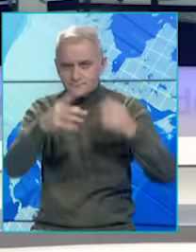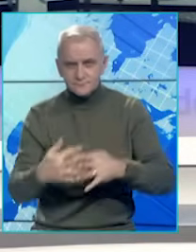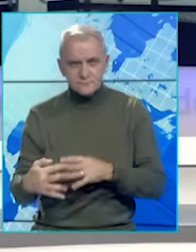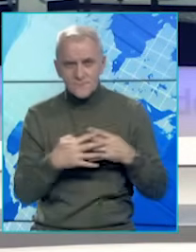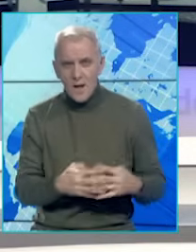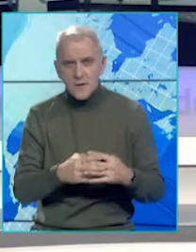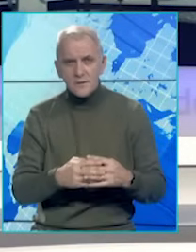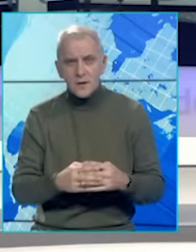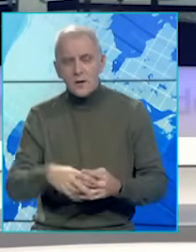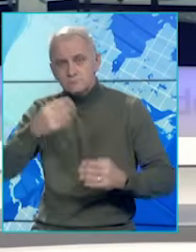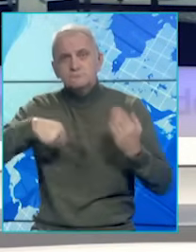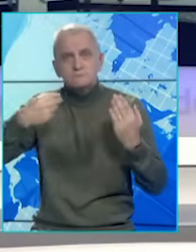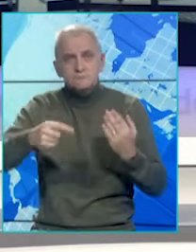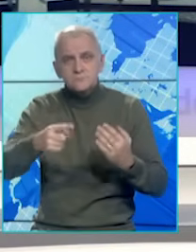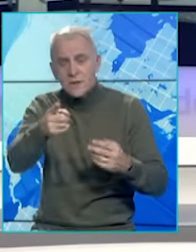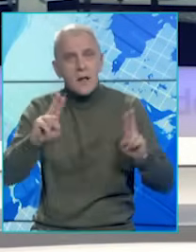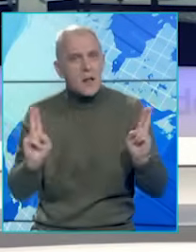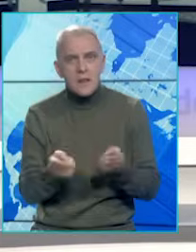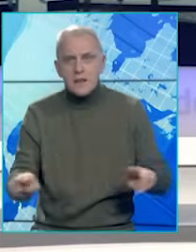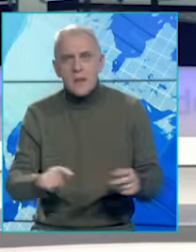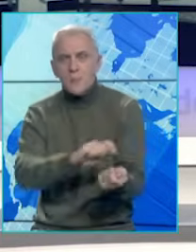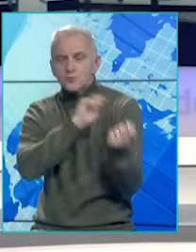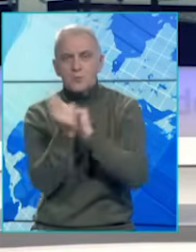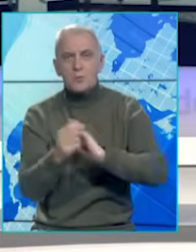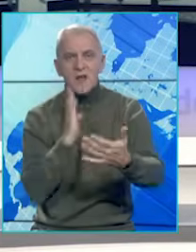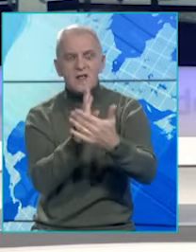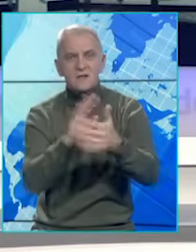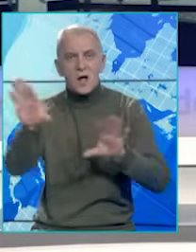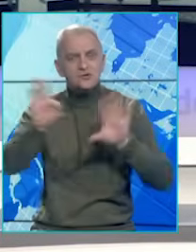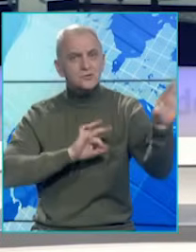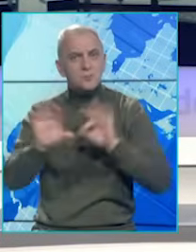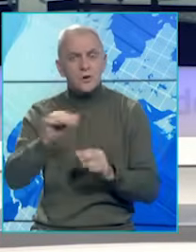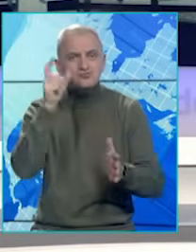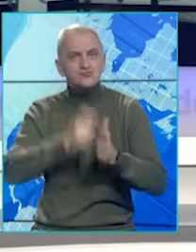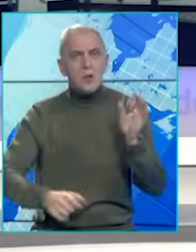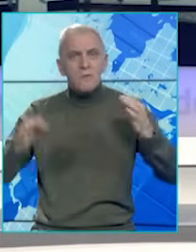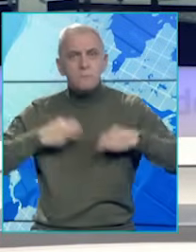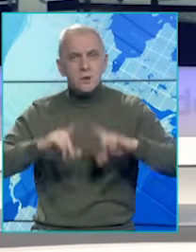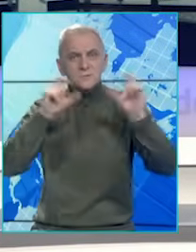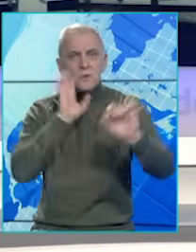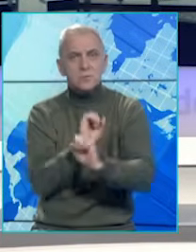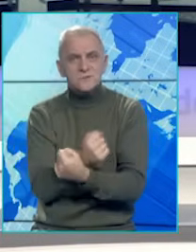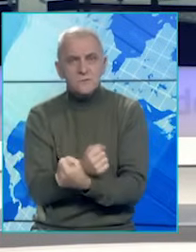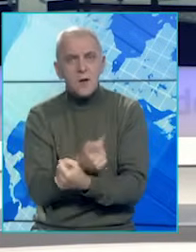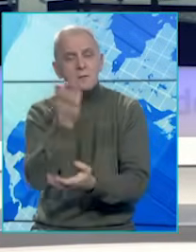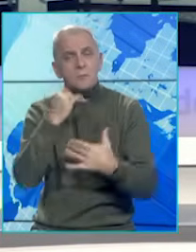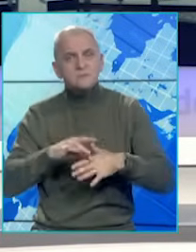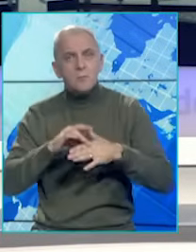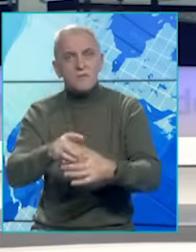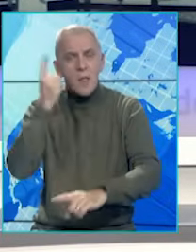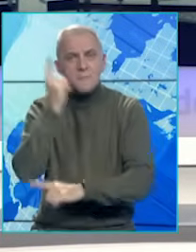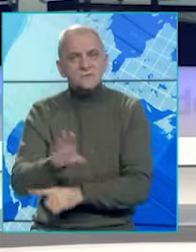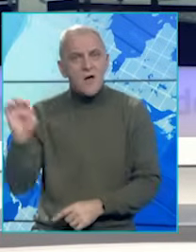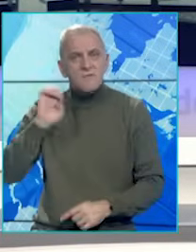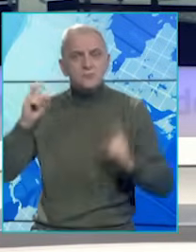Veleposlanstvo Sjedinjenih Američkih Država u Bosni i Hercegovini priopćilo je da je nemoguće promijeniti način izbora članova predsjedništva BiH da bi se